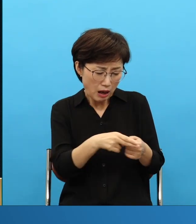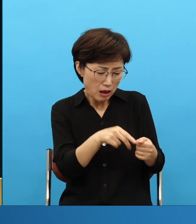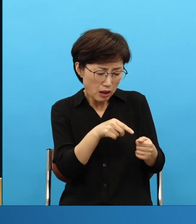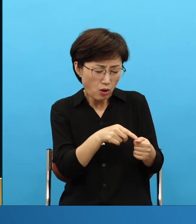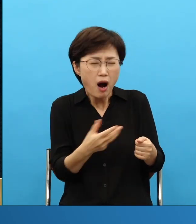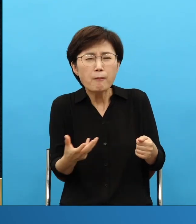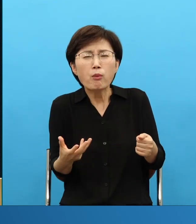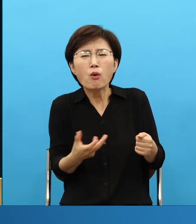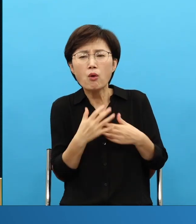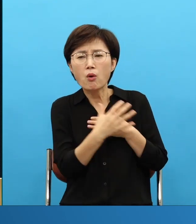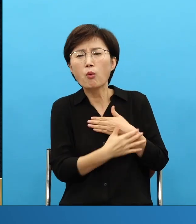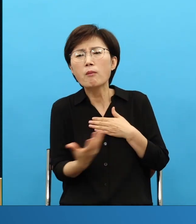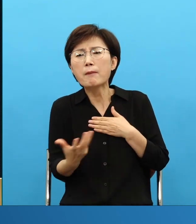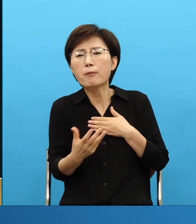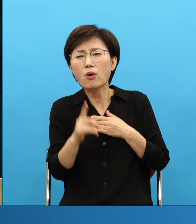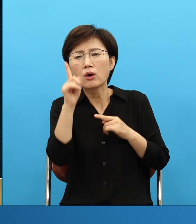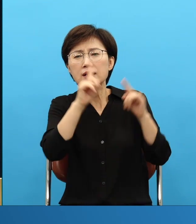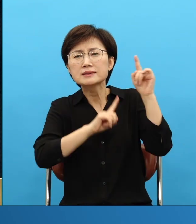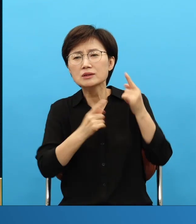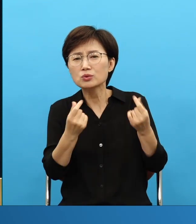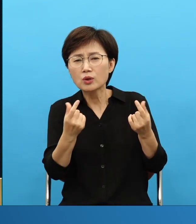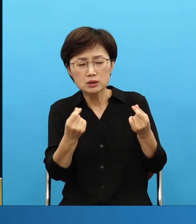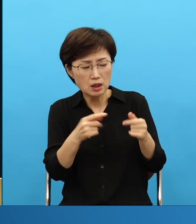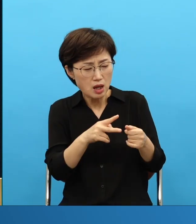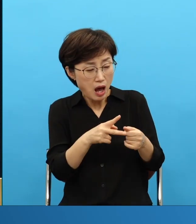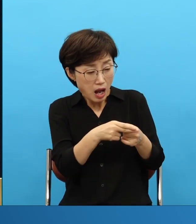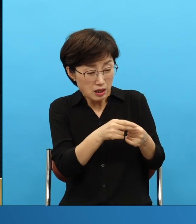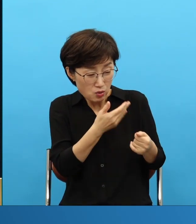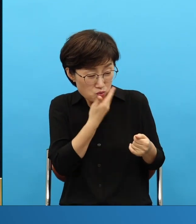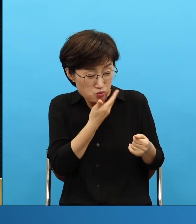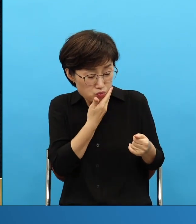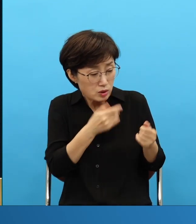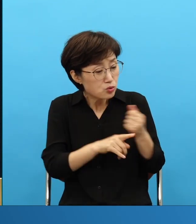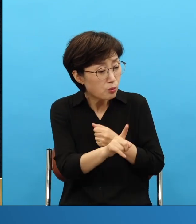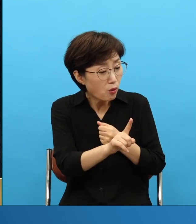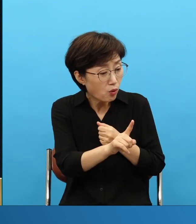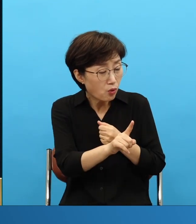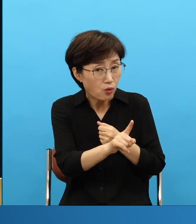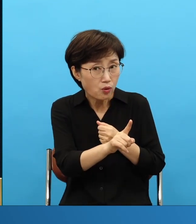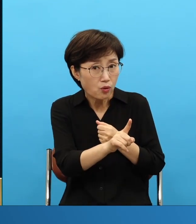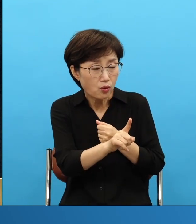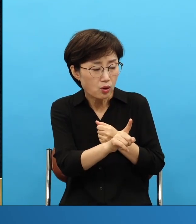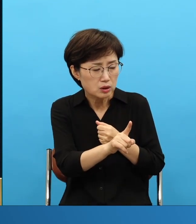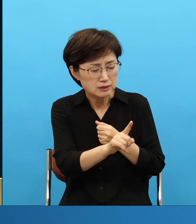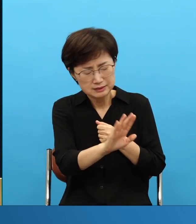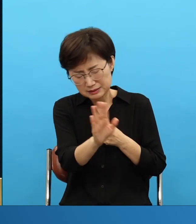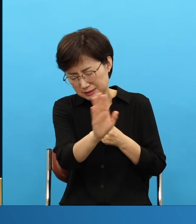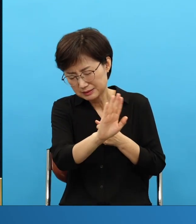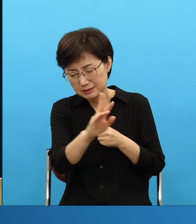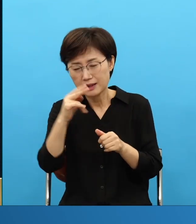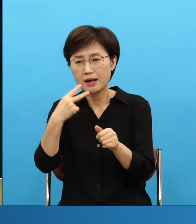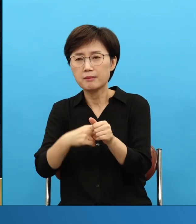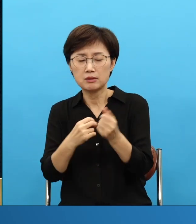a mutilation of the flesh. Why 그게 why 왜 is there so much emphasis 중요합니까? there? And why must they do that? 이걸 지금 바울이 얘기하는 거예요. That's what Paul is speaking about